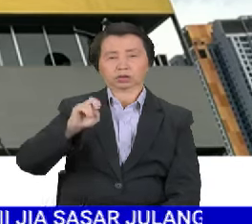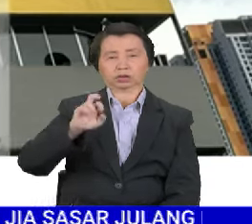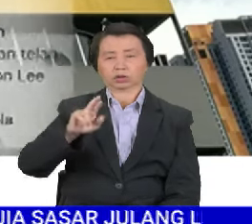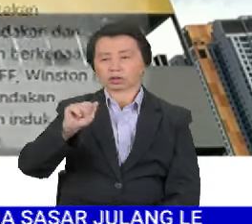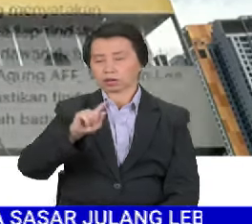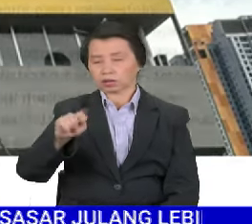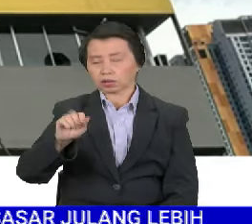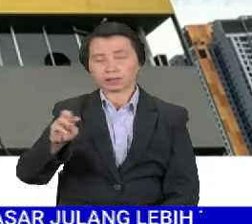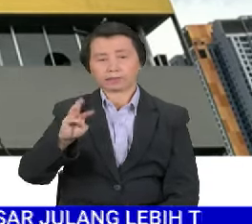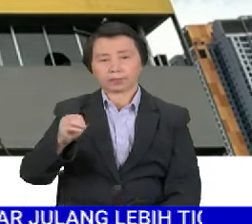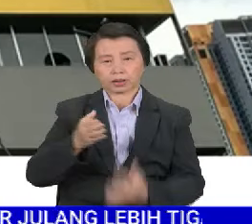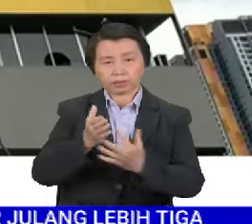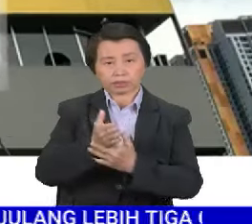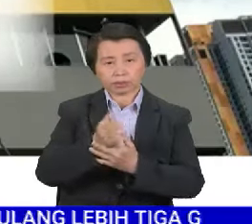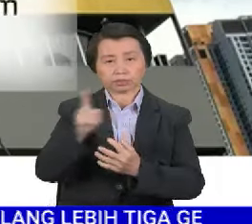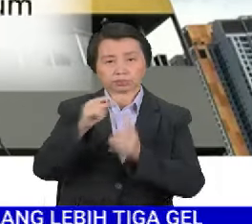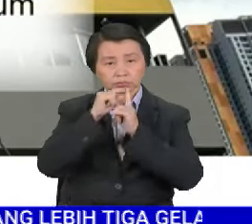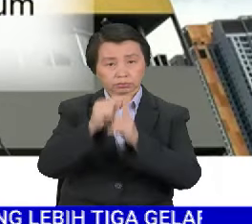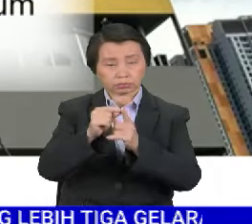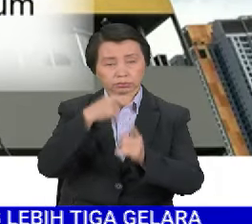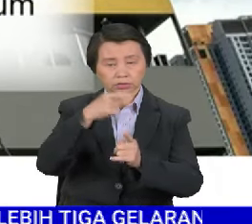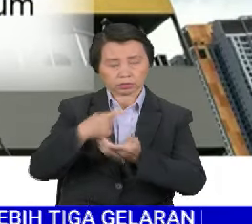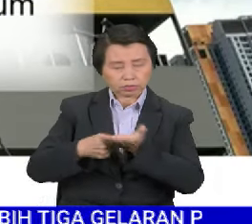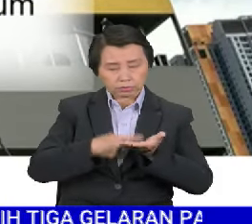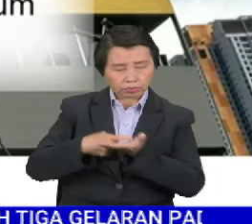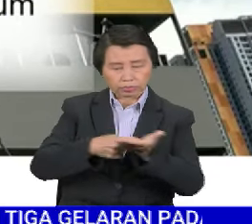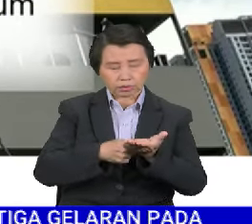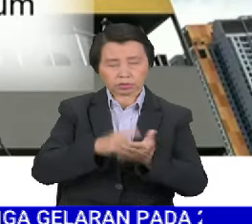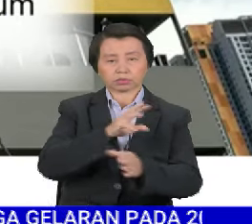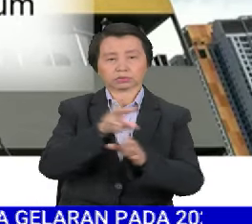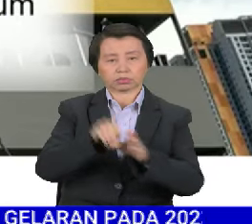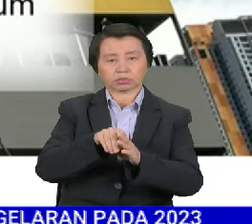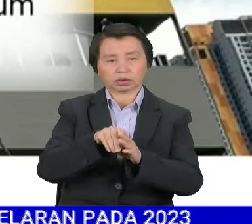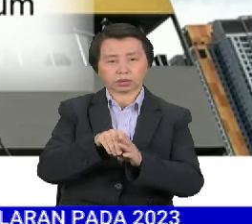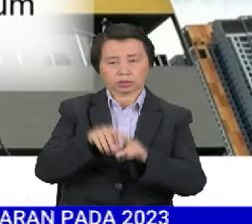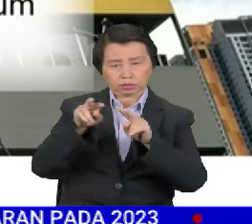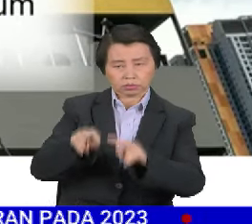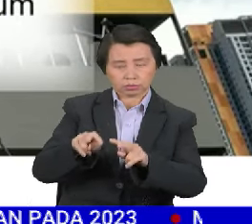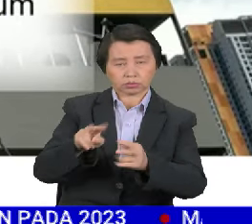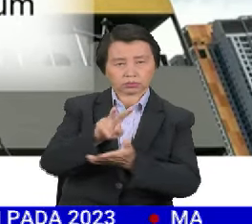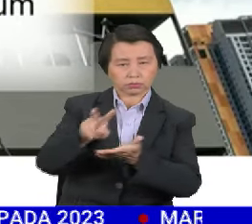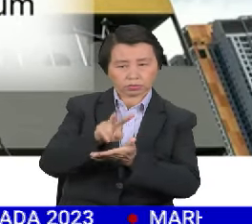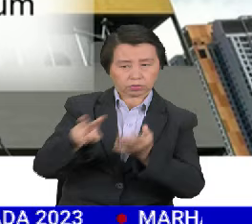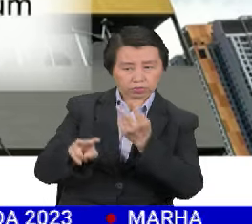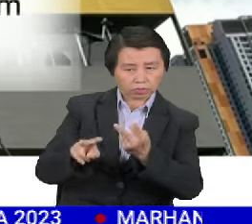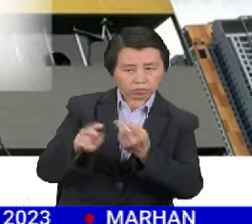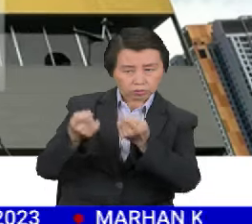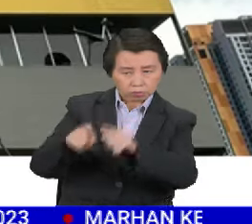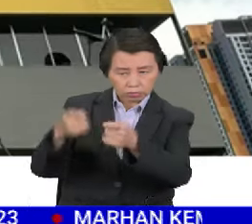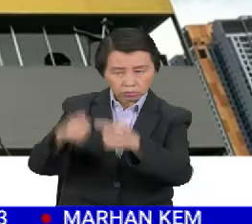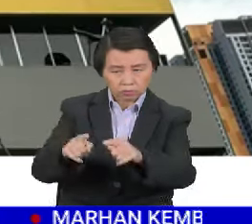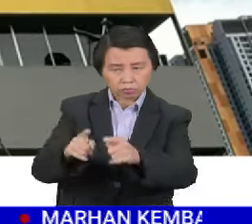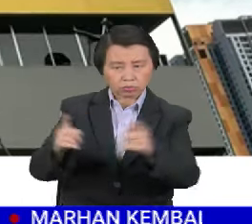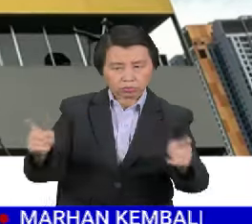Rahman melalui satu kenyataan berkata perbincangan diadakan termasuk peneliti klip video beberapa insiden